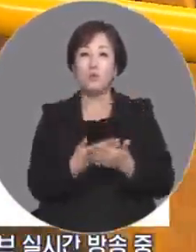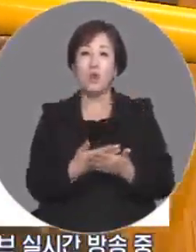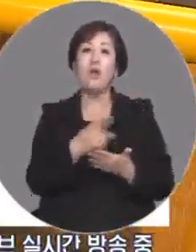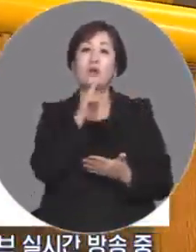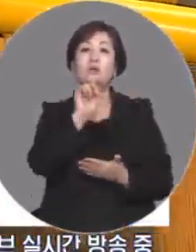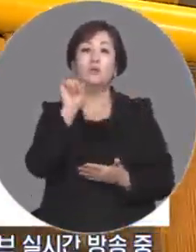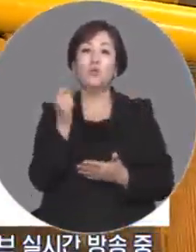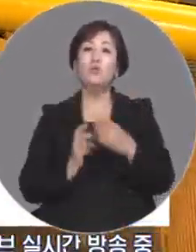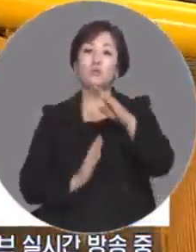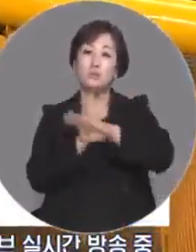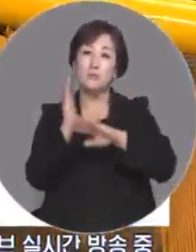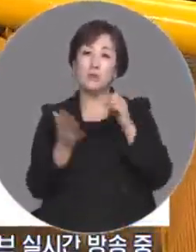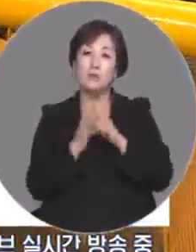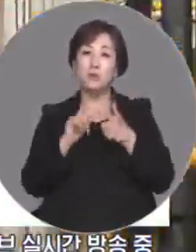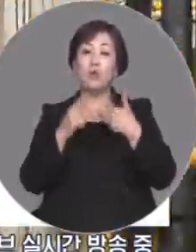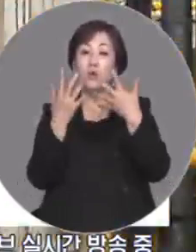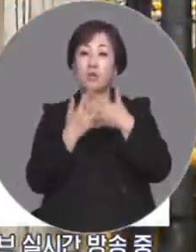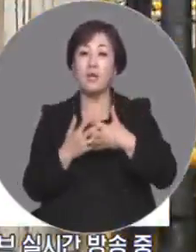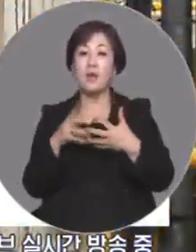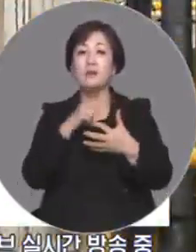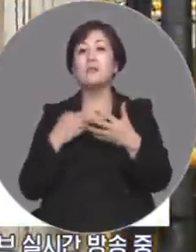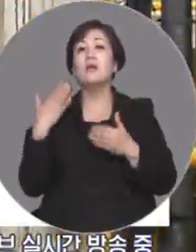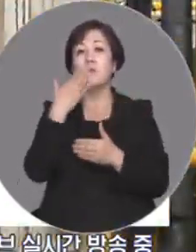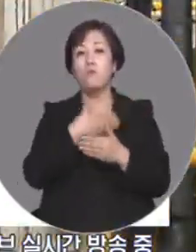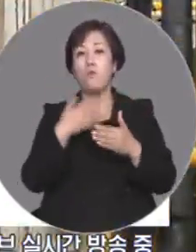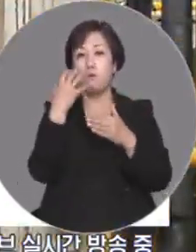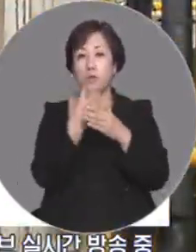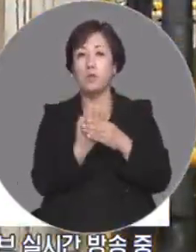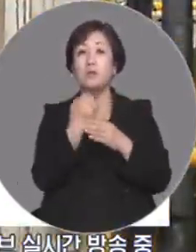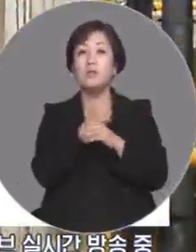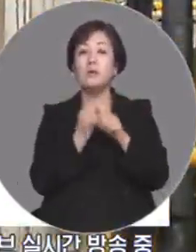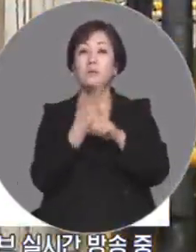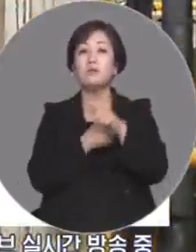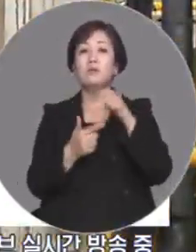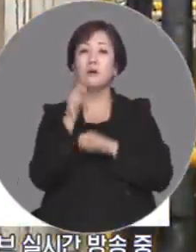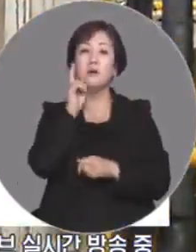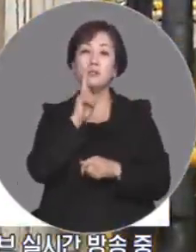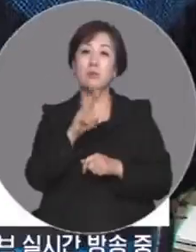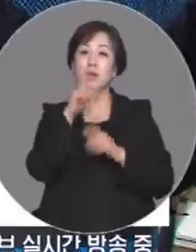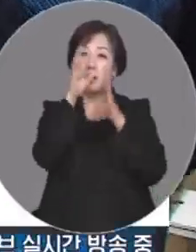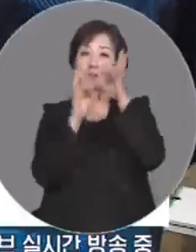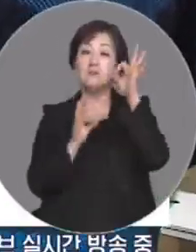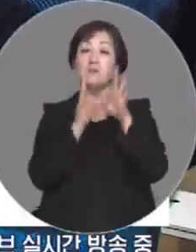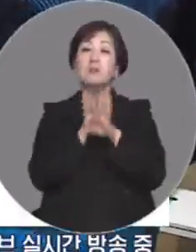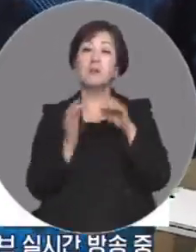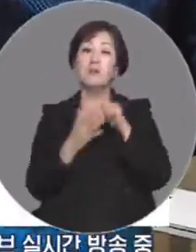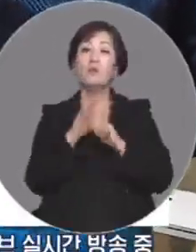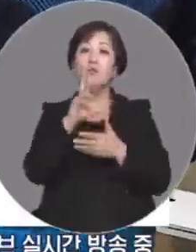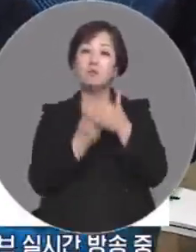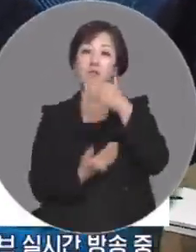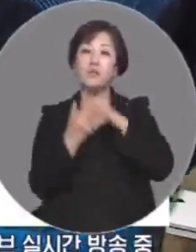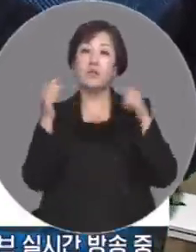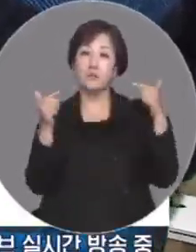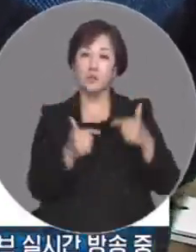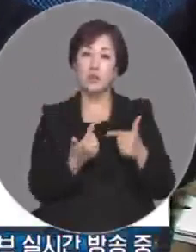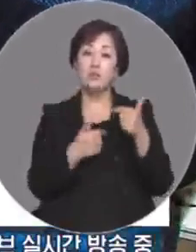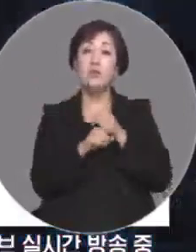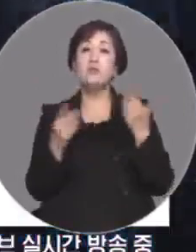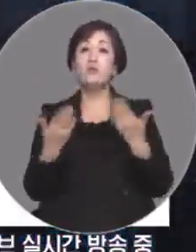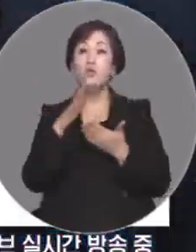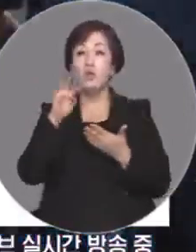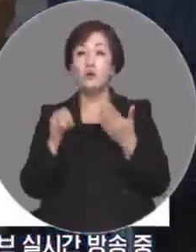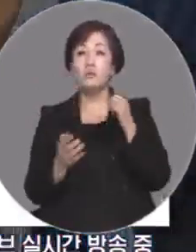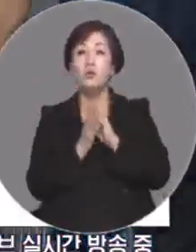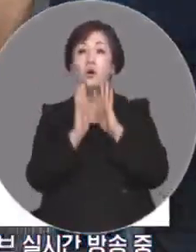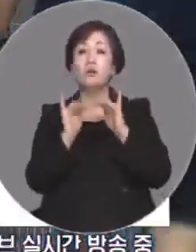넘기 때문에 기계 사이에 몸이 끼이면 중대재해로 이어지기 십상입니다. 이런 사고를 줄이기 위해 고용노동부는